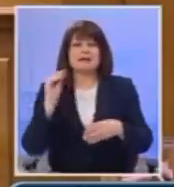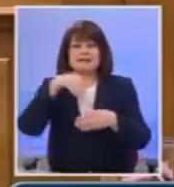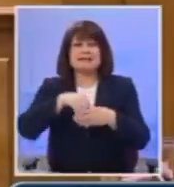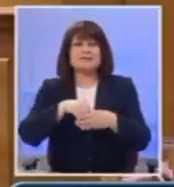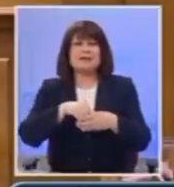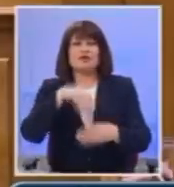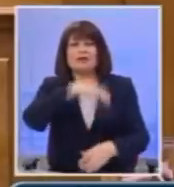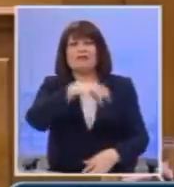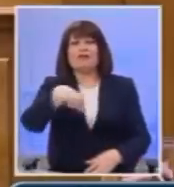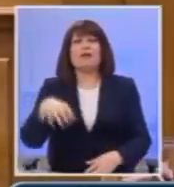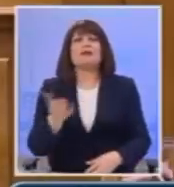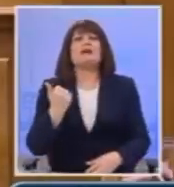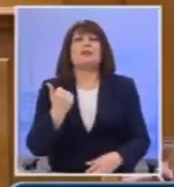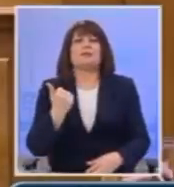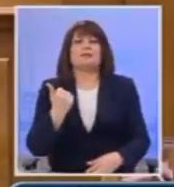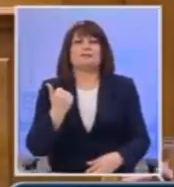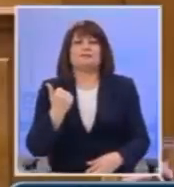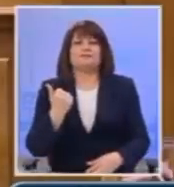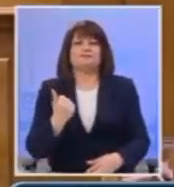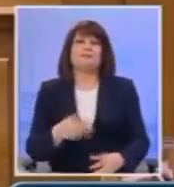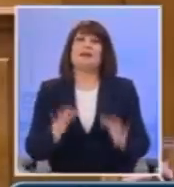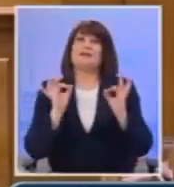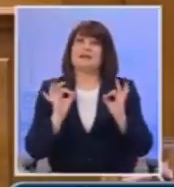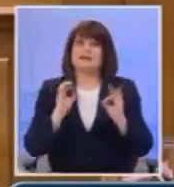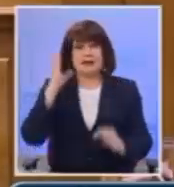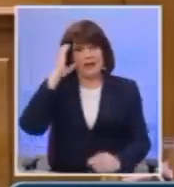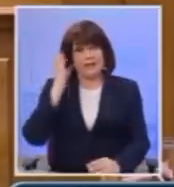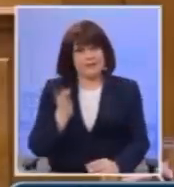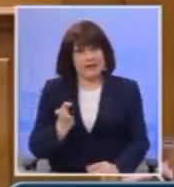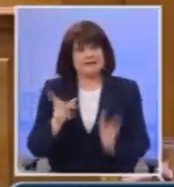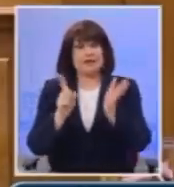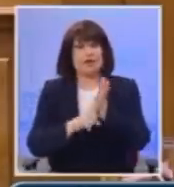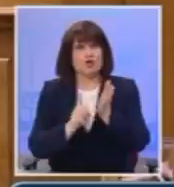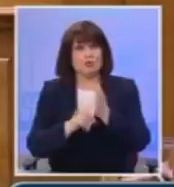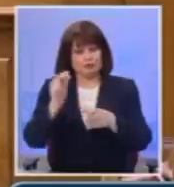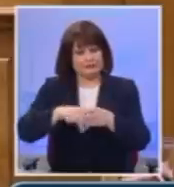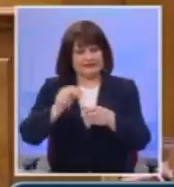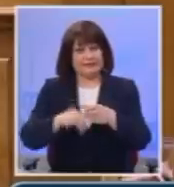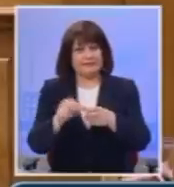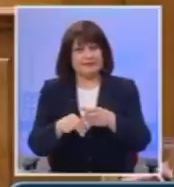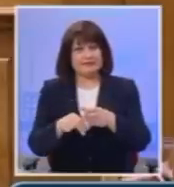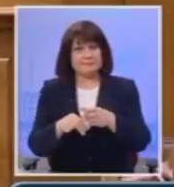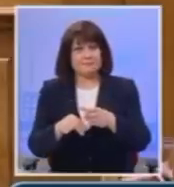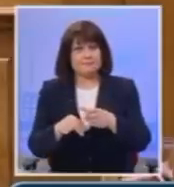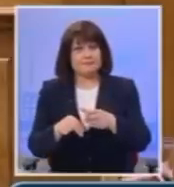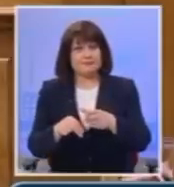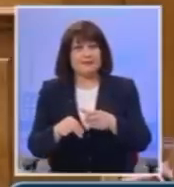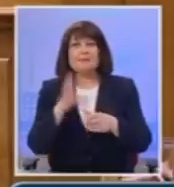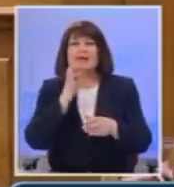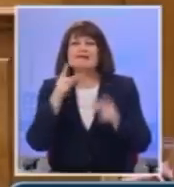των εμπλεκόμενων φορέων. Βέβαια θα σας θυμίσω ότι αυτός ο νόμος και η ψήφισή του ήταν το crash